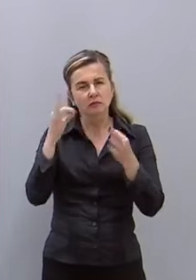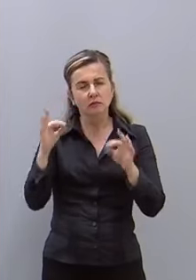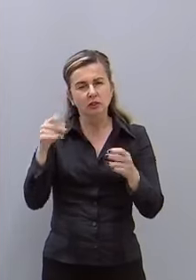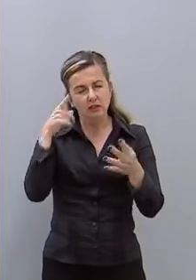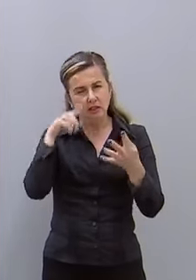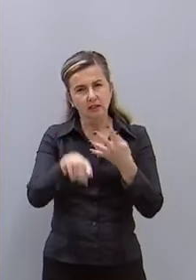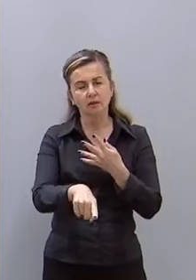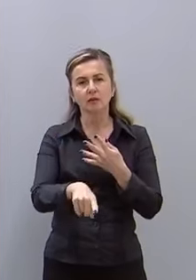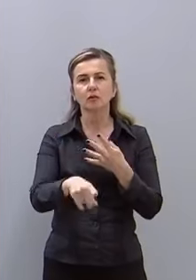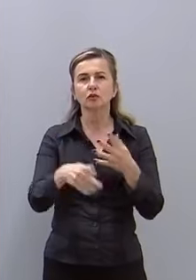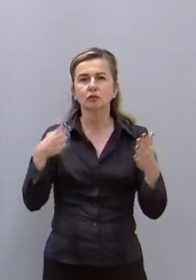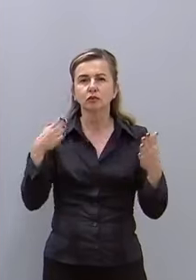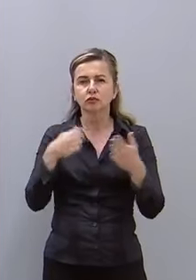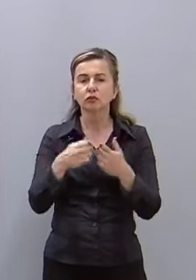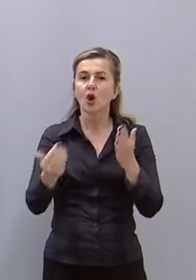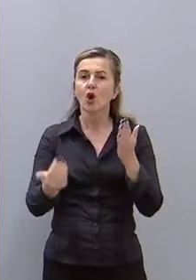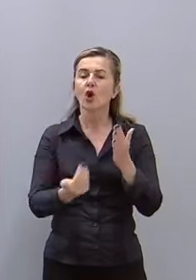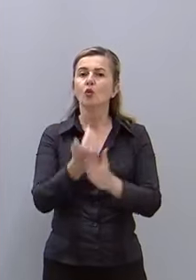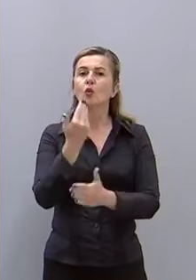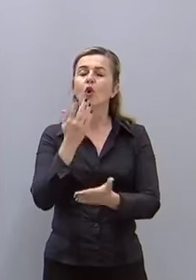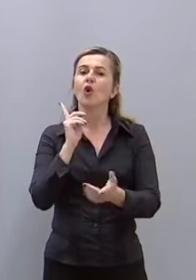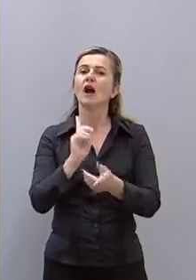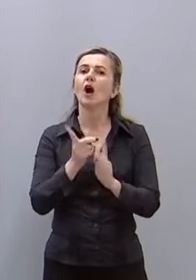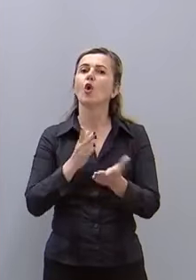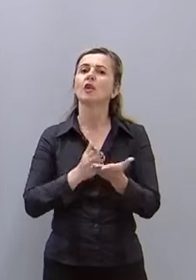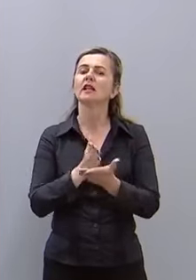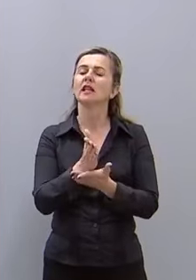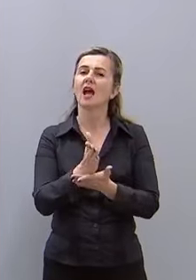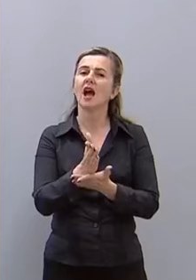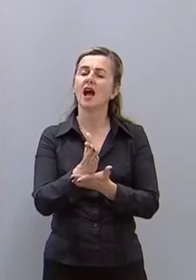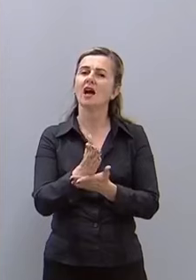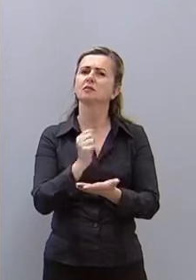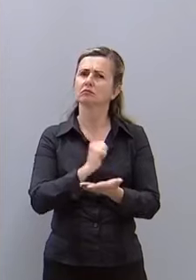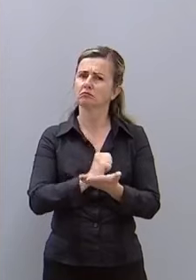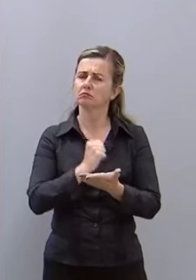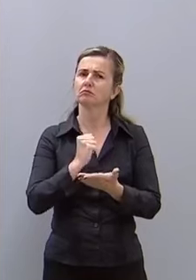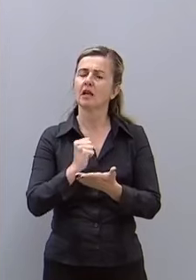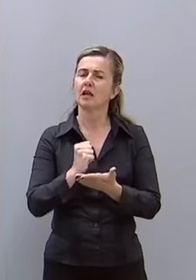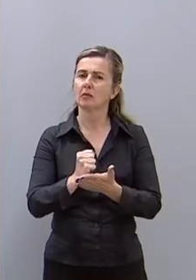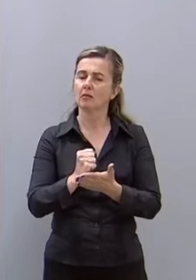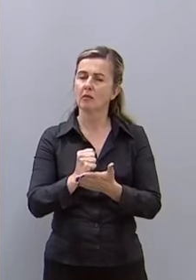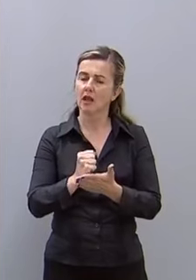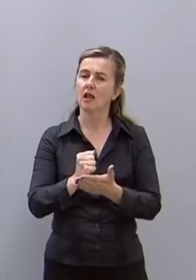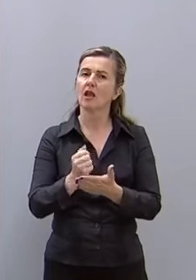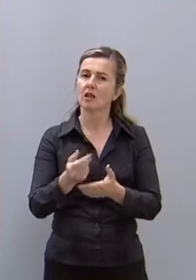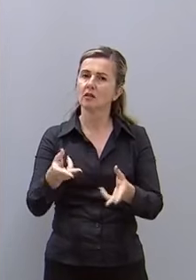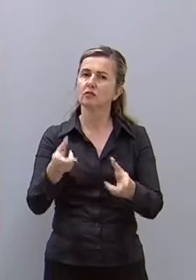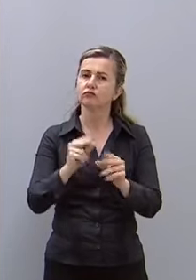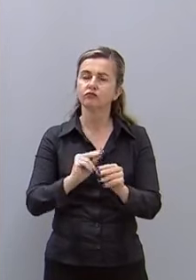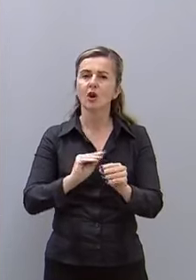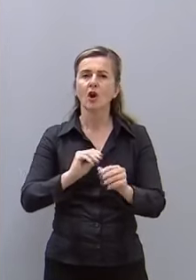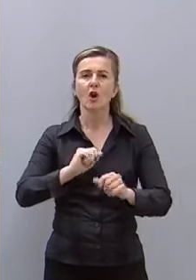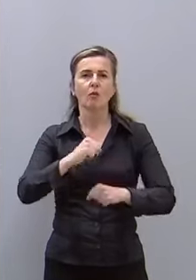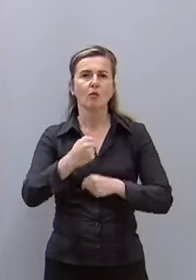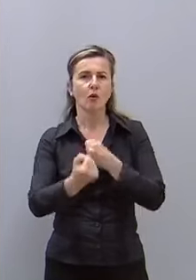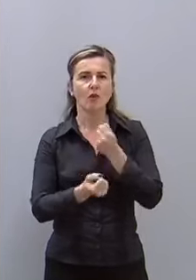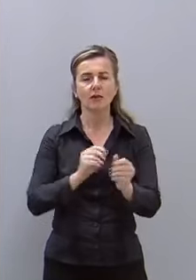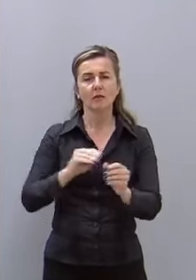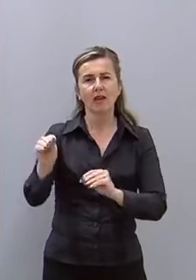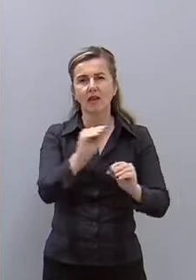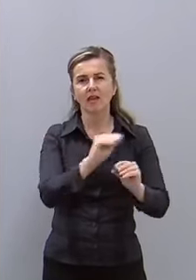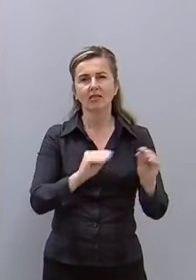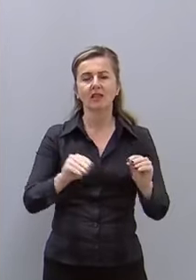sull'affinamento di una nuova ordinanza che consentirà ulteriori mobilità sul territorio